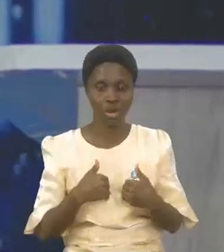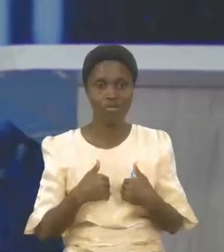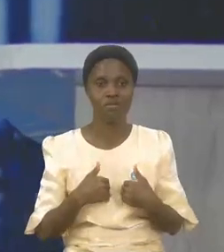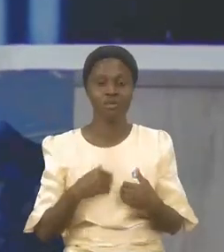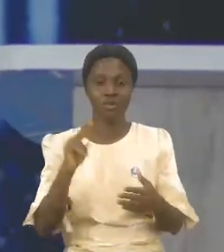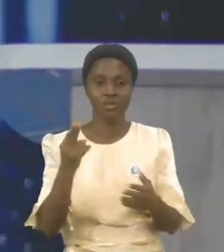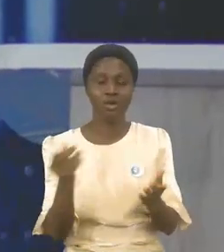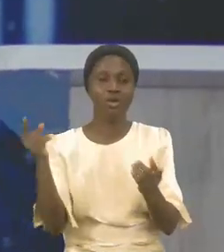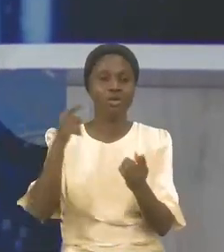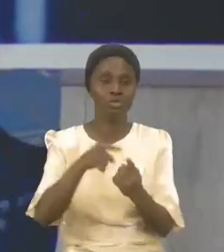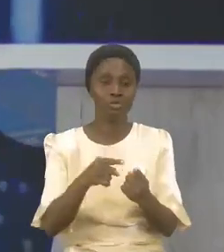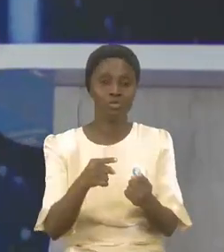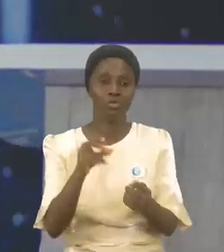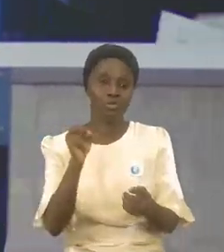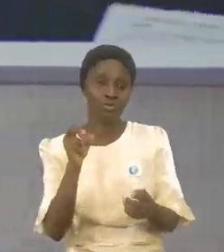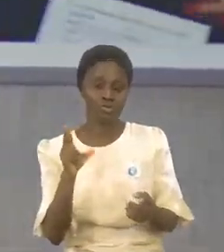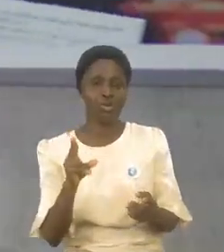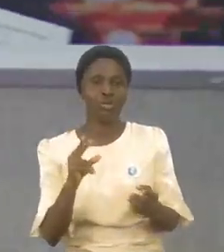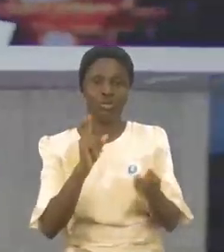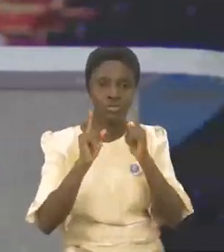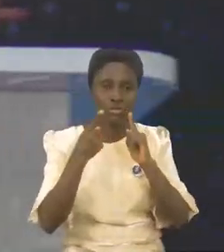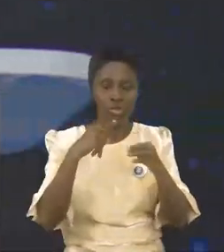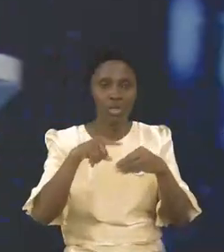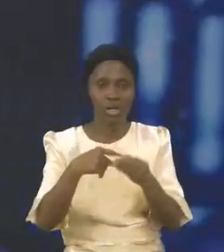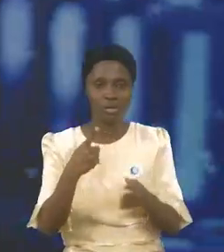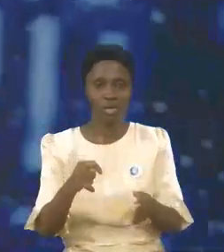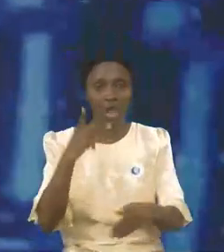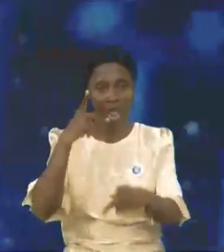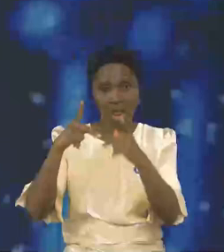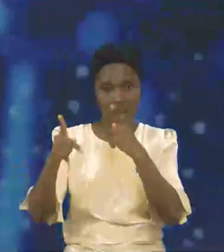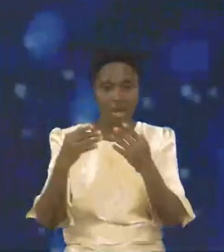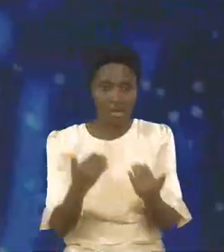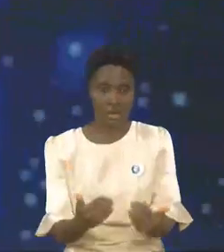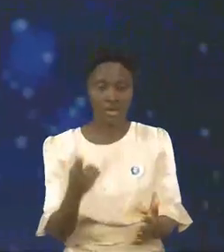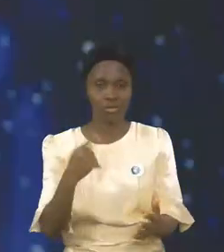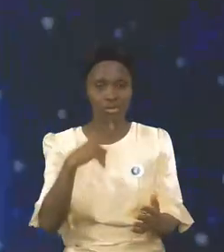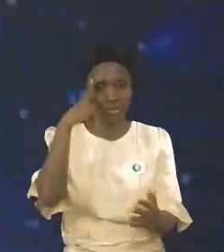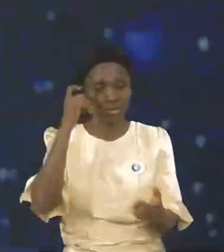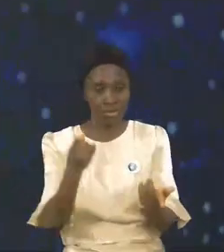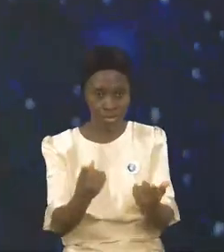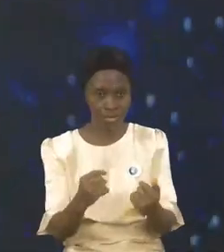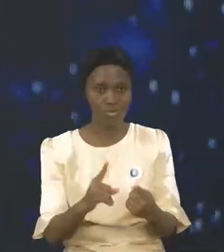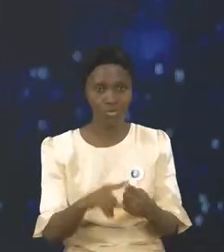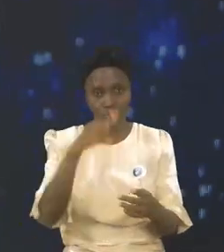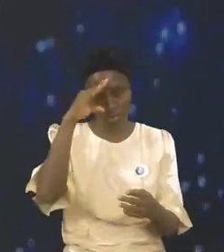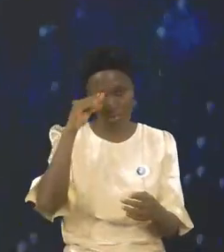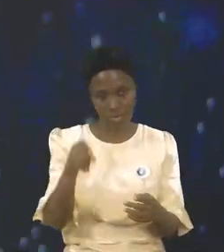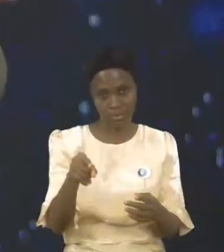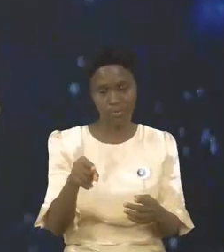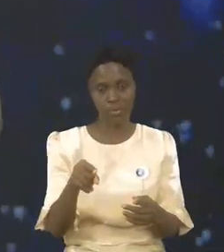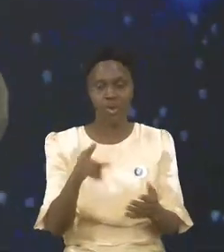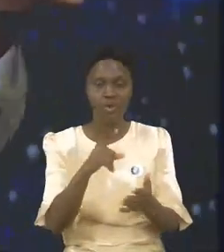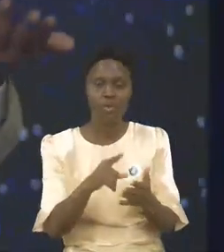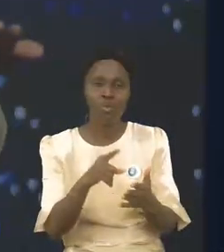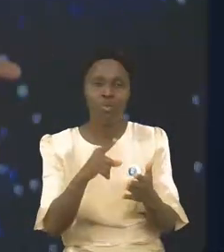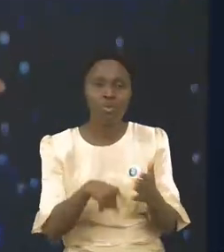pour laquelle vous avez 7 jusqu'à 12 qui parlent de prophéties. Et maintenant,